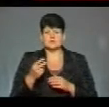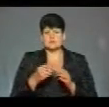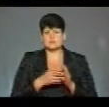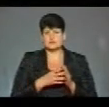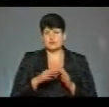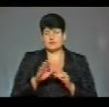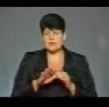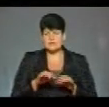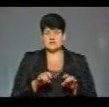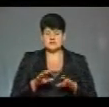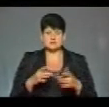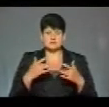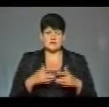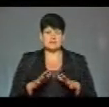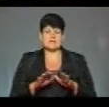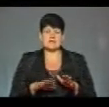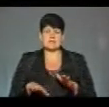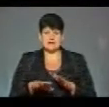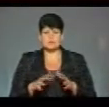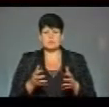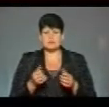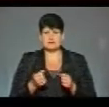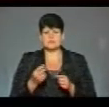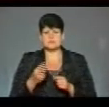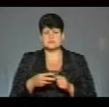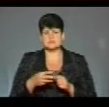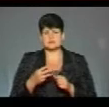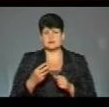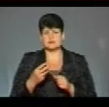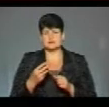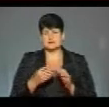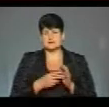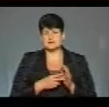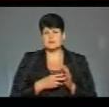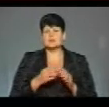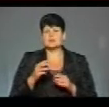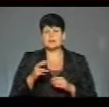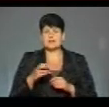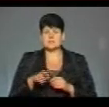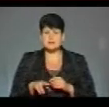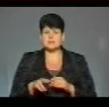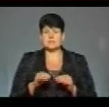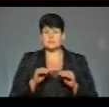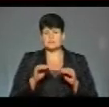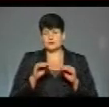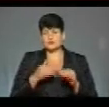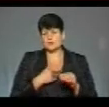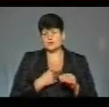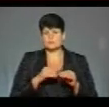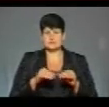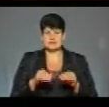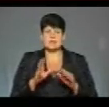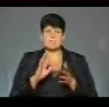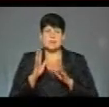звільнення ділянок прийняли 30 липня на виконкомі міськради. На території садівничого товариства мали засадити парк та побудувати